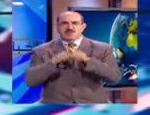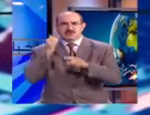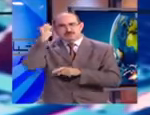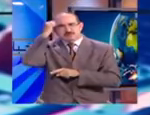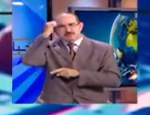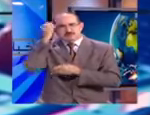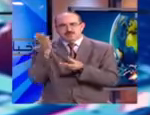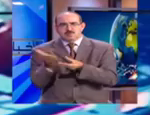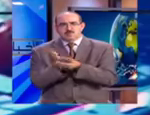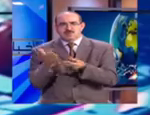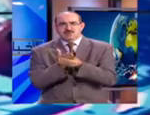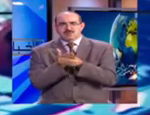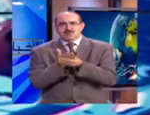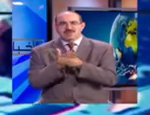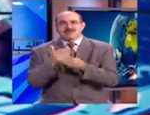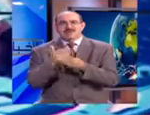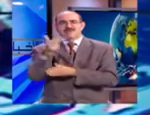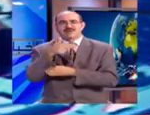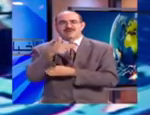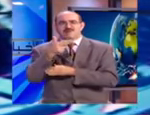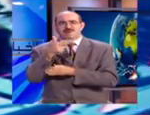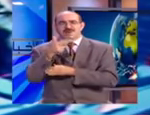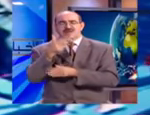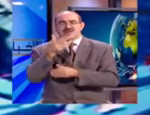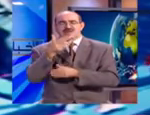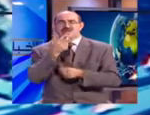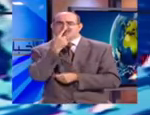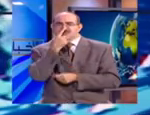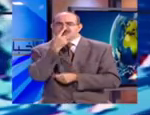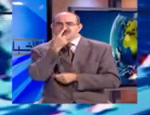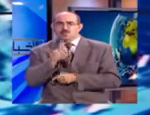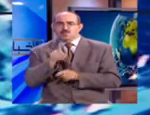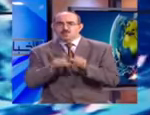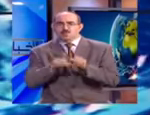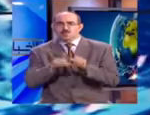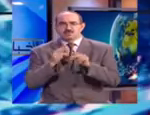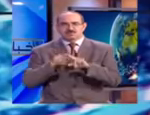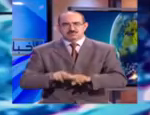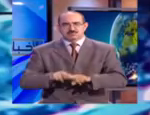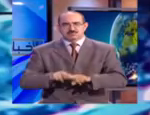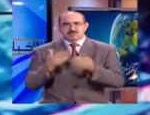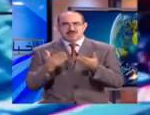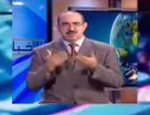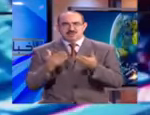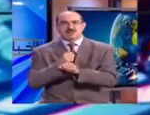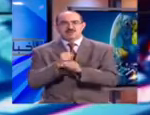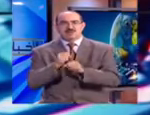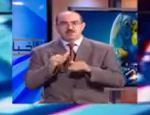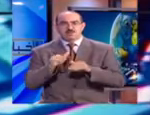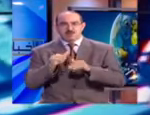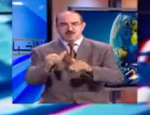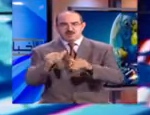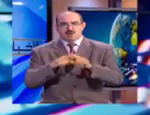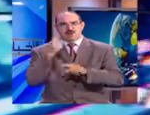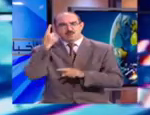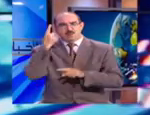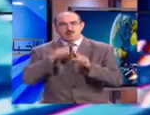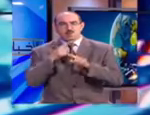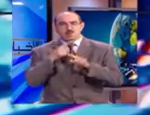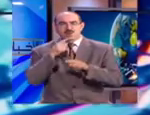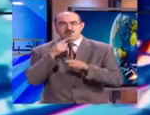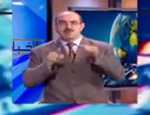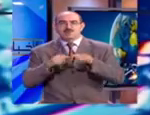درست ملفاتهم على مستوى اللجنة القطاعية المختصة، على أن تبقى العملية متواصلة بالنسبة